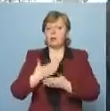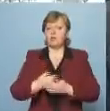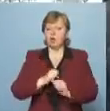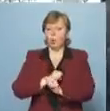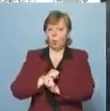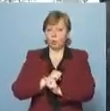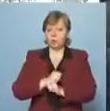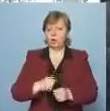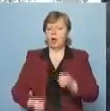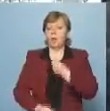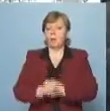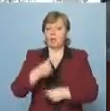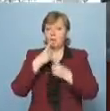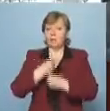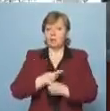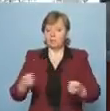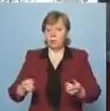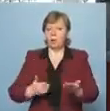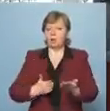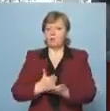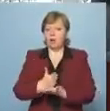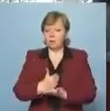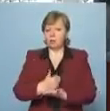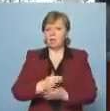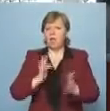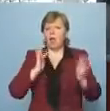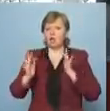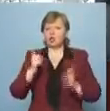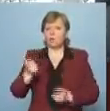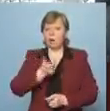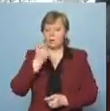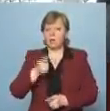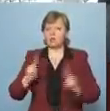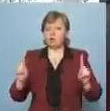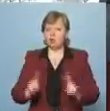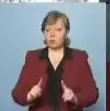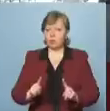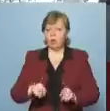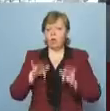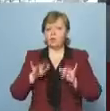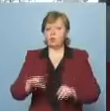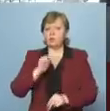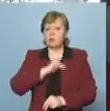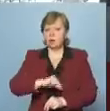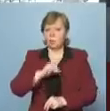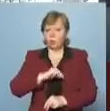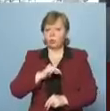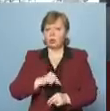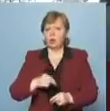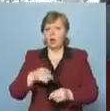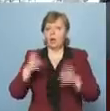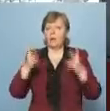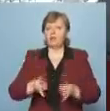негативная информация в адрес лесного хозяйства, что ведутся работы, повреждается лыжная